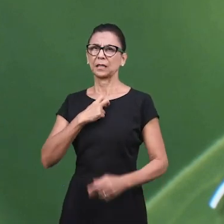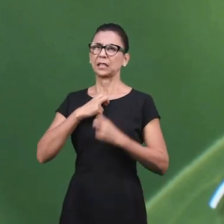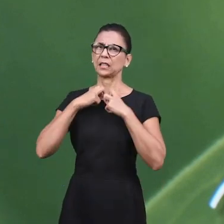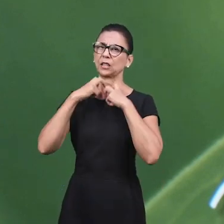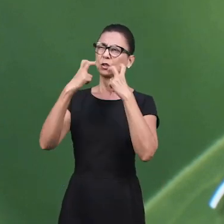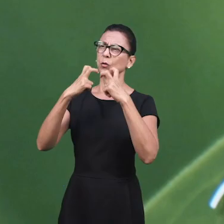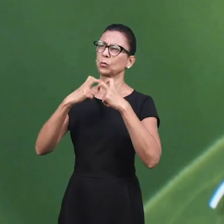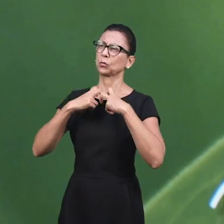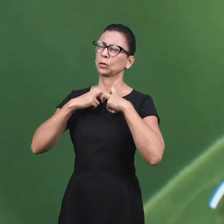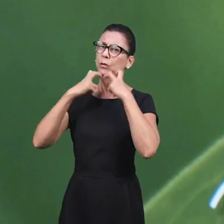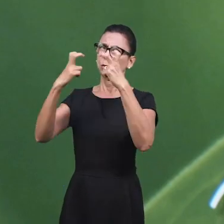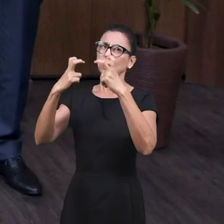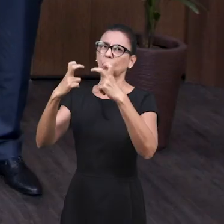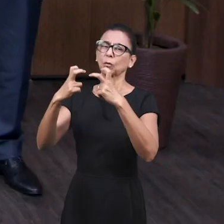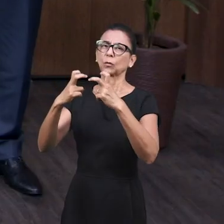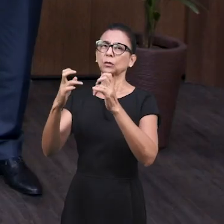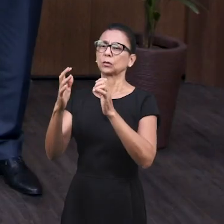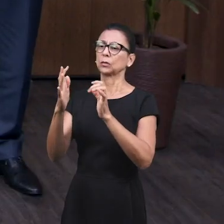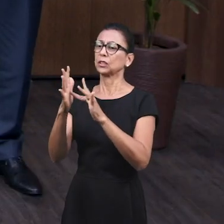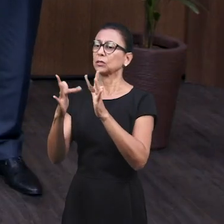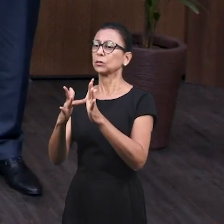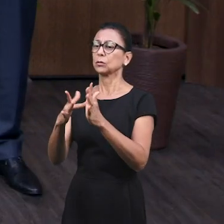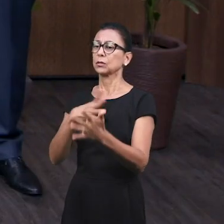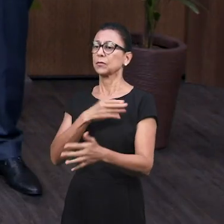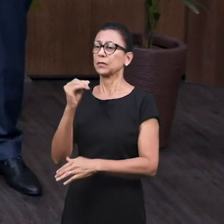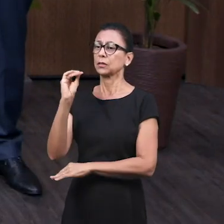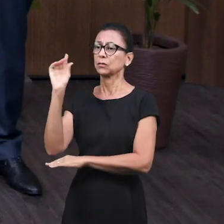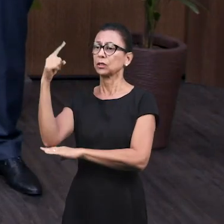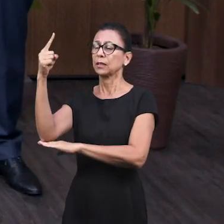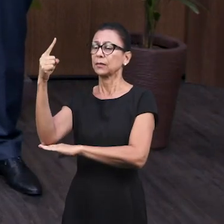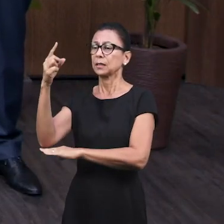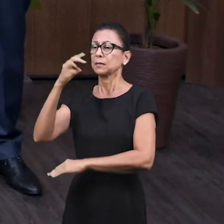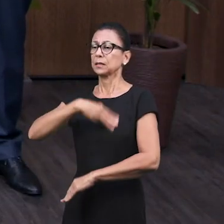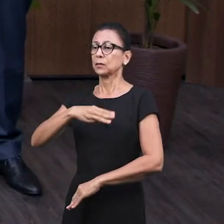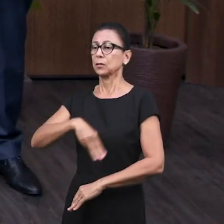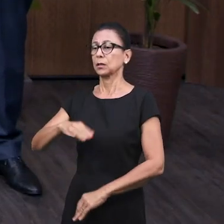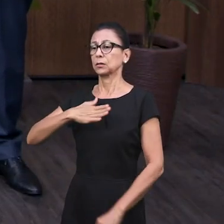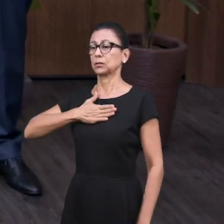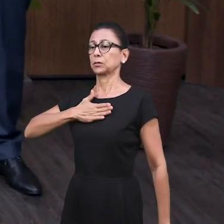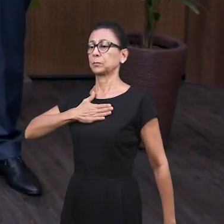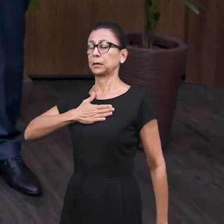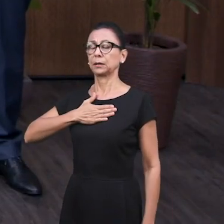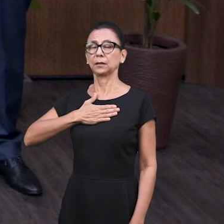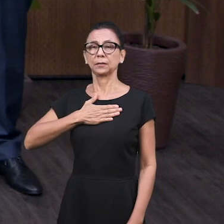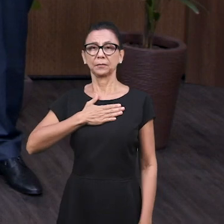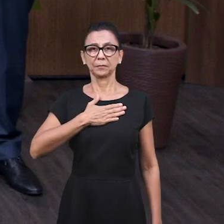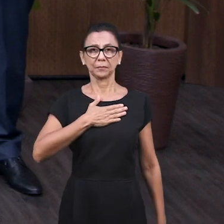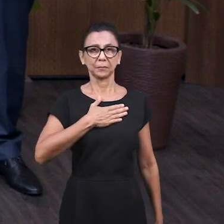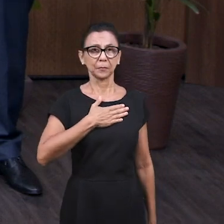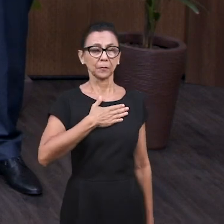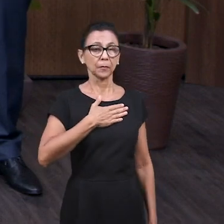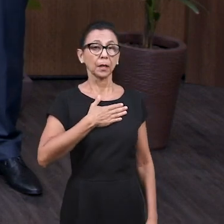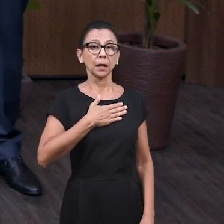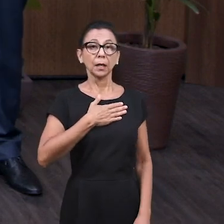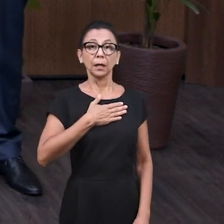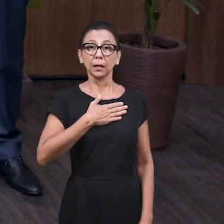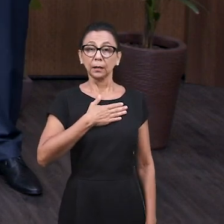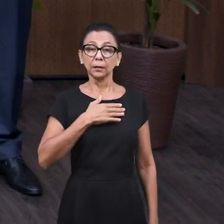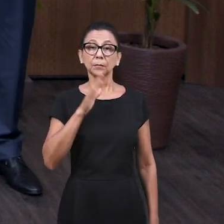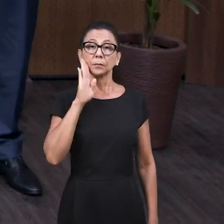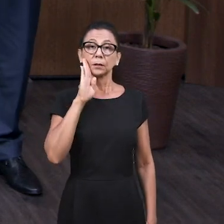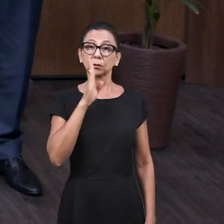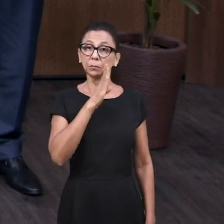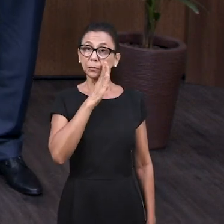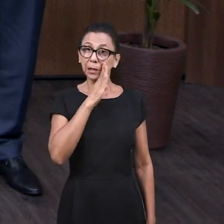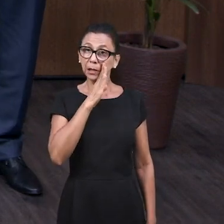moi. Amen. Et lui, dans cette clameur, dans cette